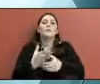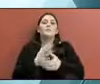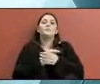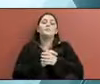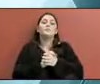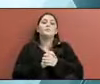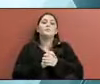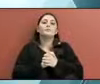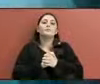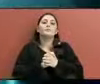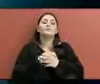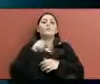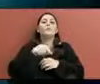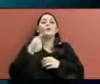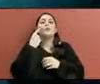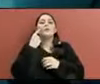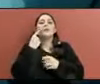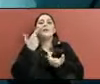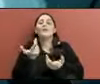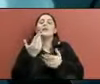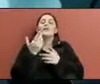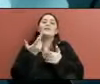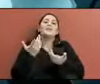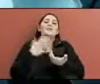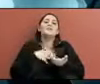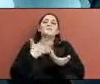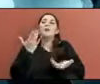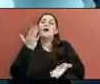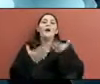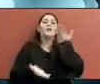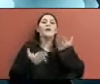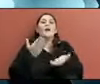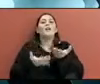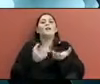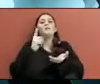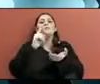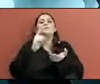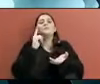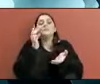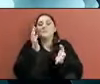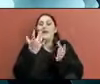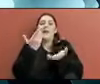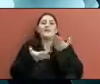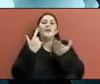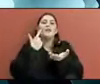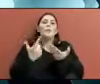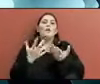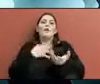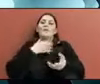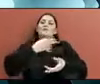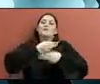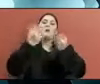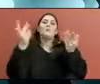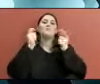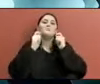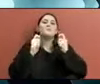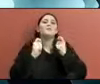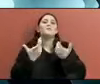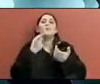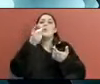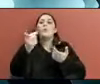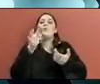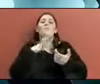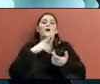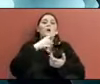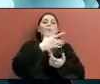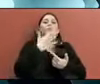burada devletin imkanlarını adaletli bir şekilde dağıtmak çok önemli. İhtiyaç